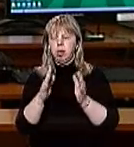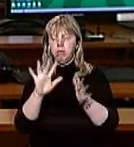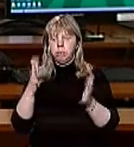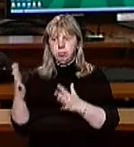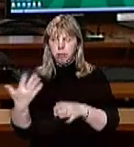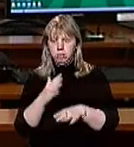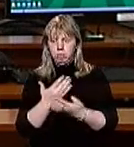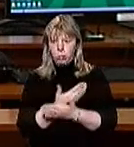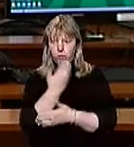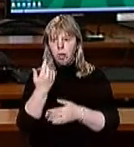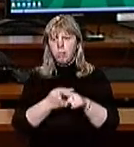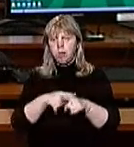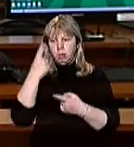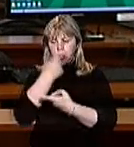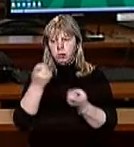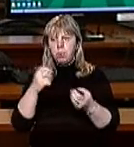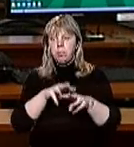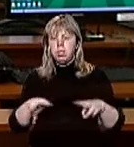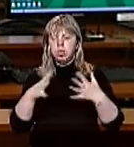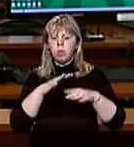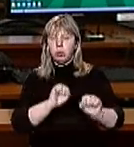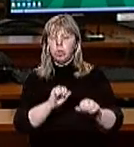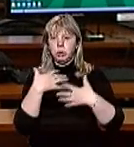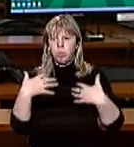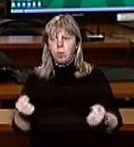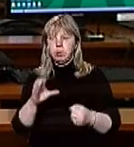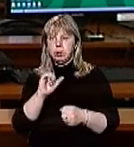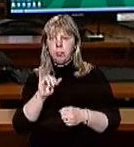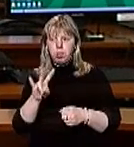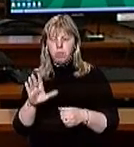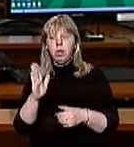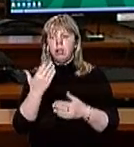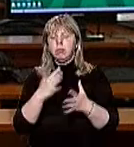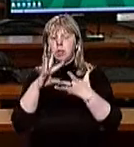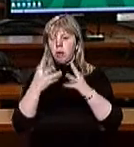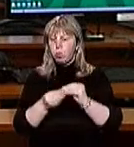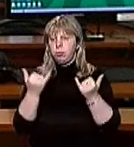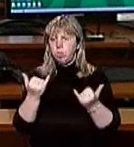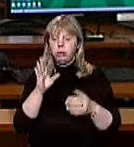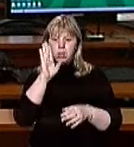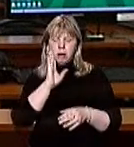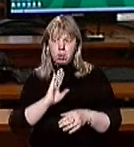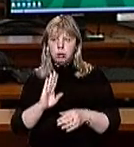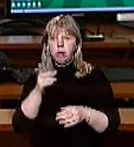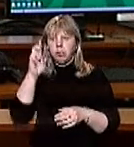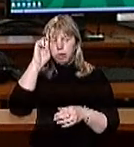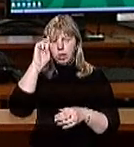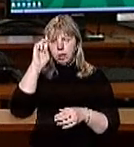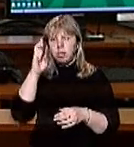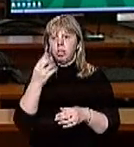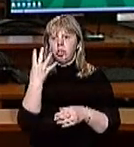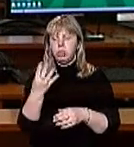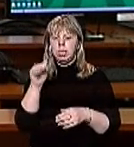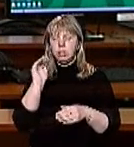випадків COVID-19. Про це повідомив міністр охорони здоров'я Максим Степанов. Загалом на сьогоднішній ранок в країні